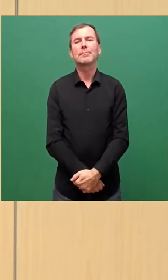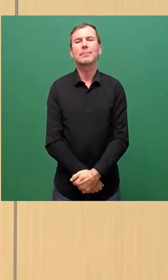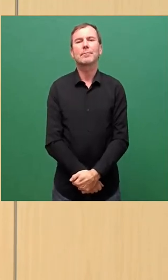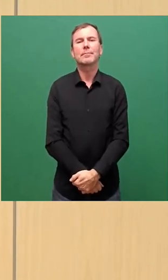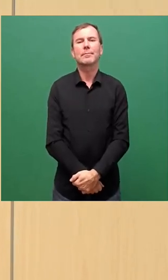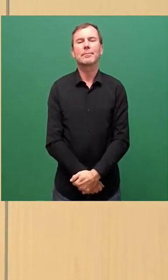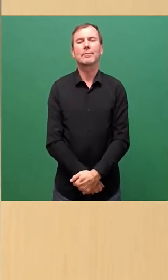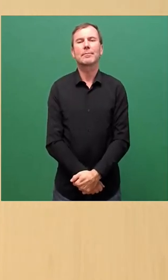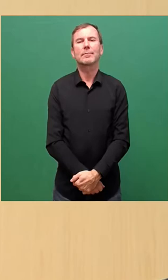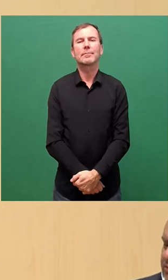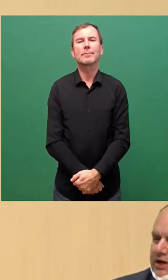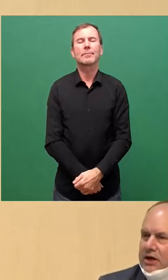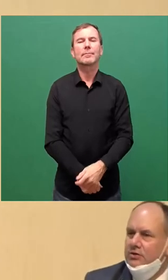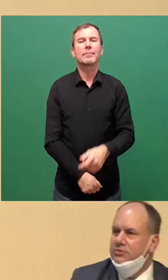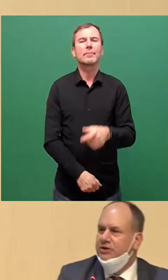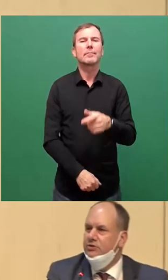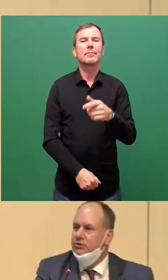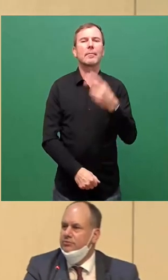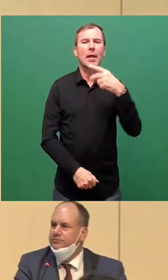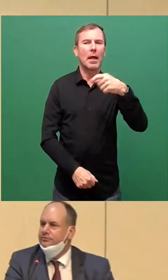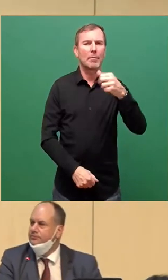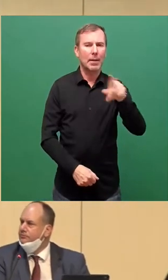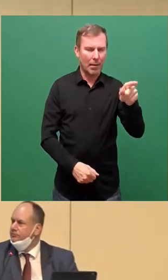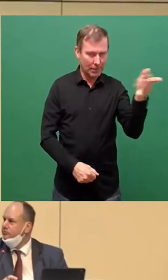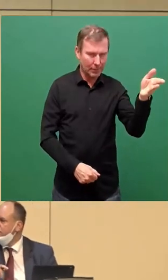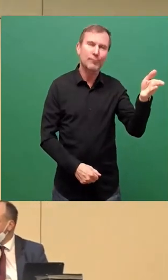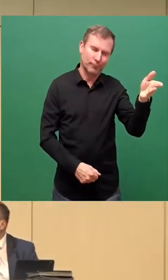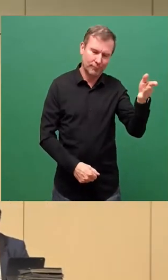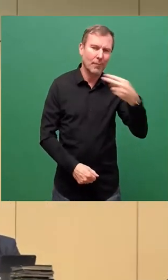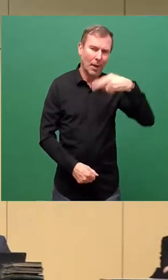So, das fordert Herrn Pinkert noch mal heraus. Bitte schön.